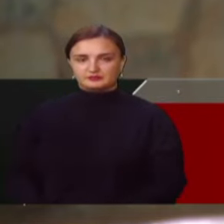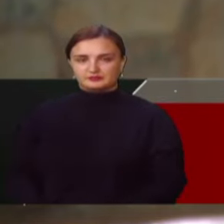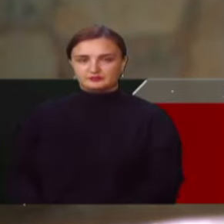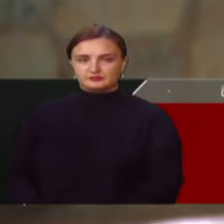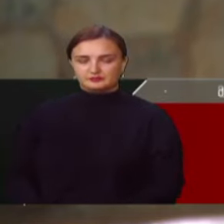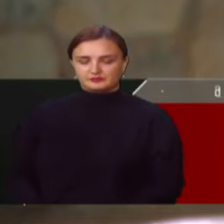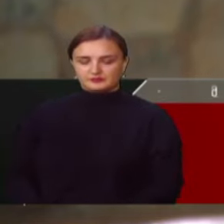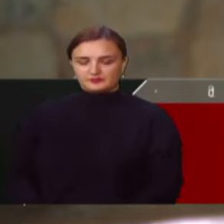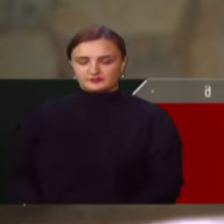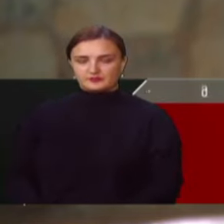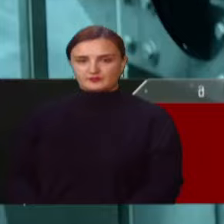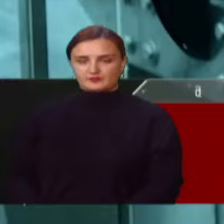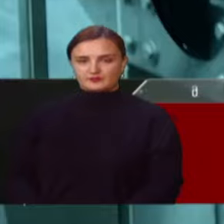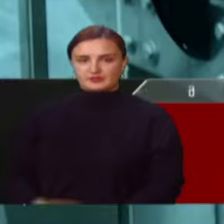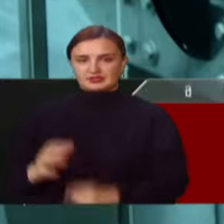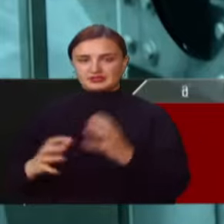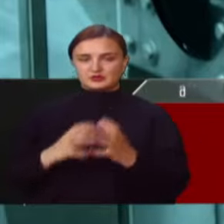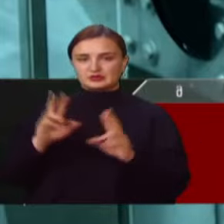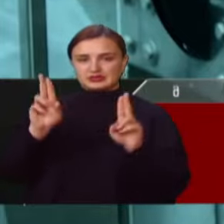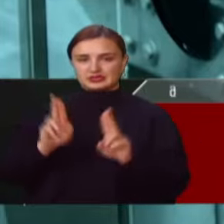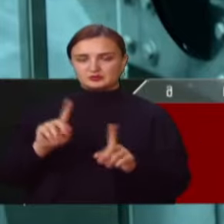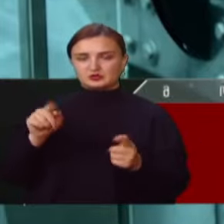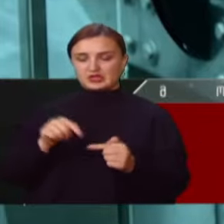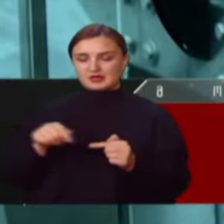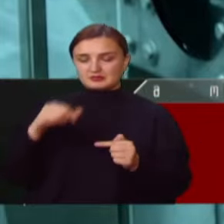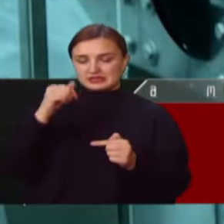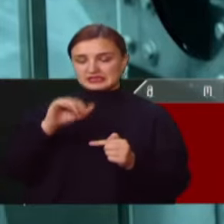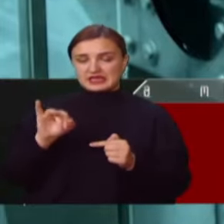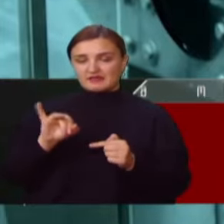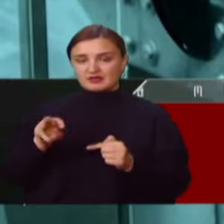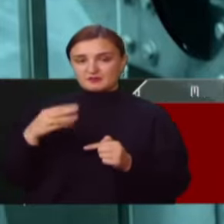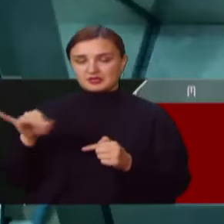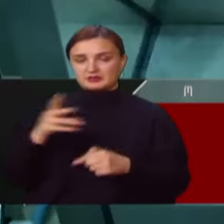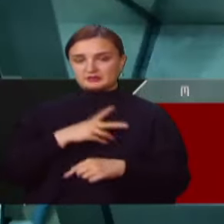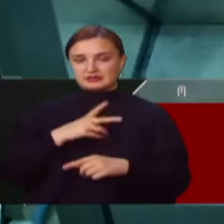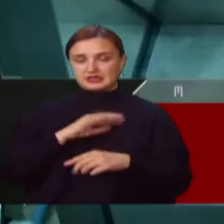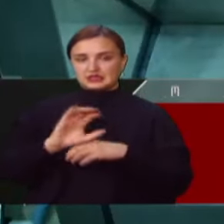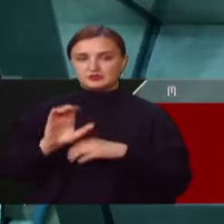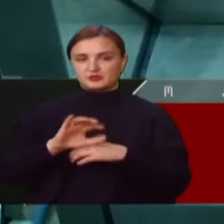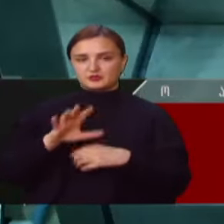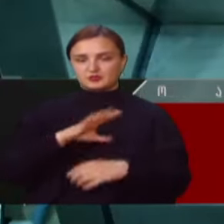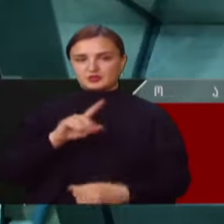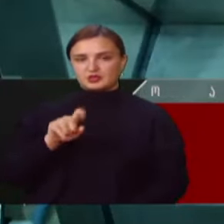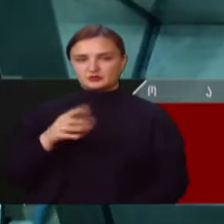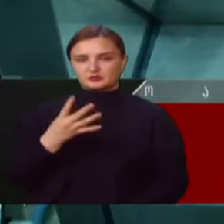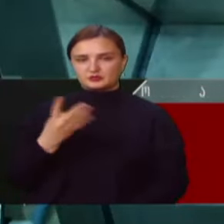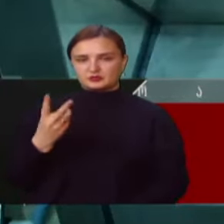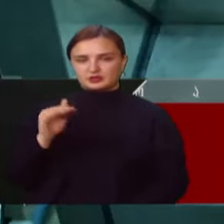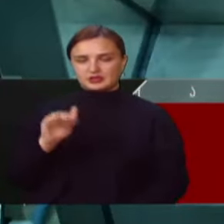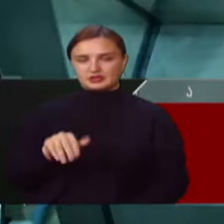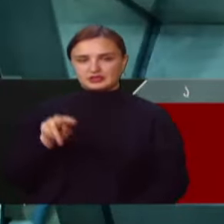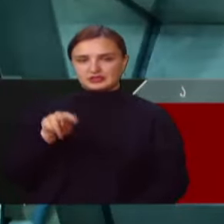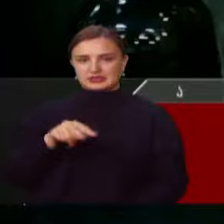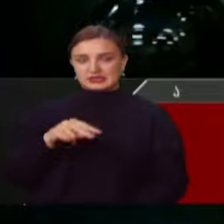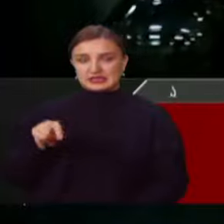და საერთაშორისო სტანდარტების შესაბამისი. მიმდინარე წლის იანვარ-მაისში ბრიტანეთში ექსპორტირებული იყო 142000 ლიტრი